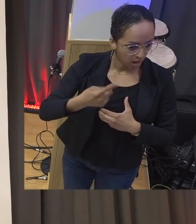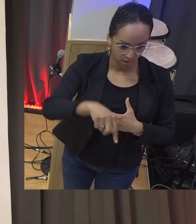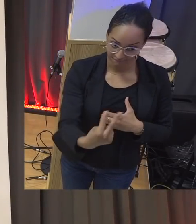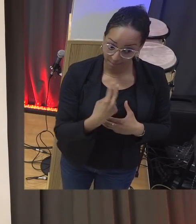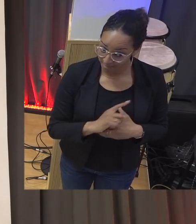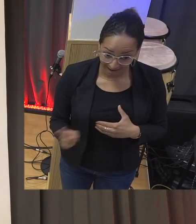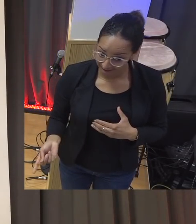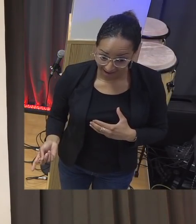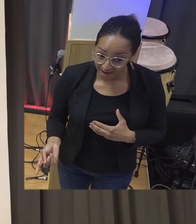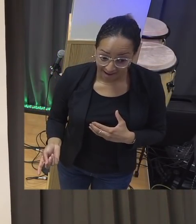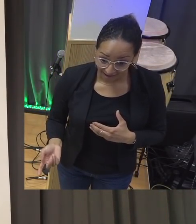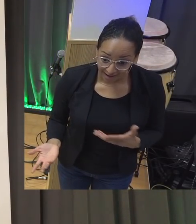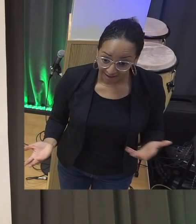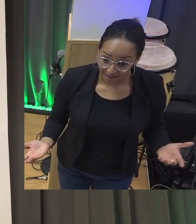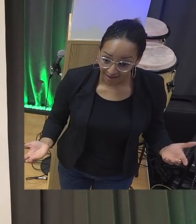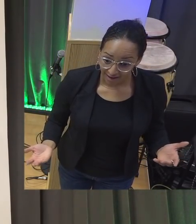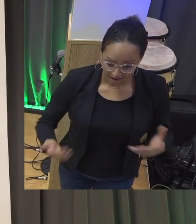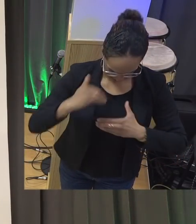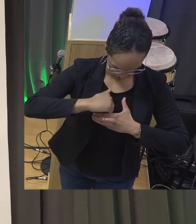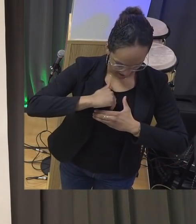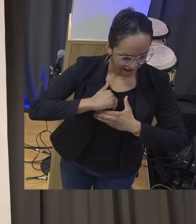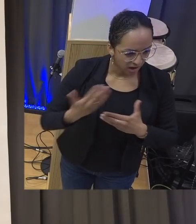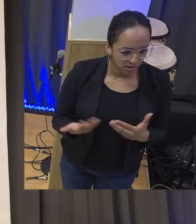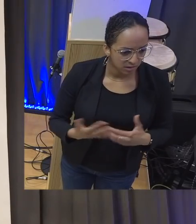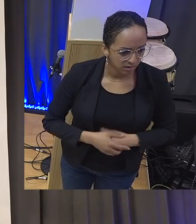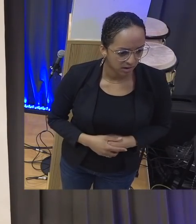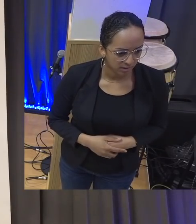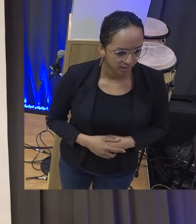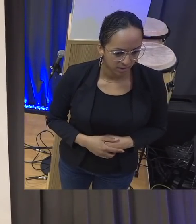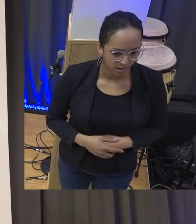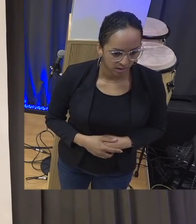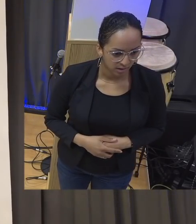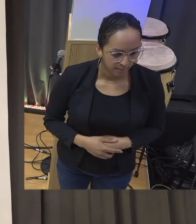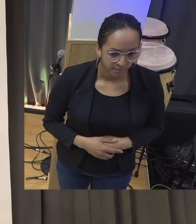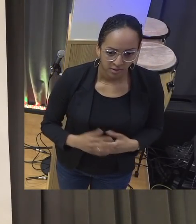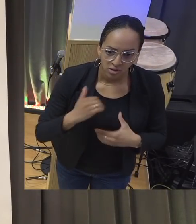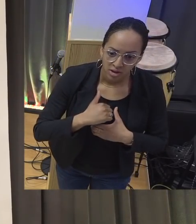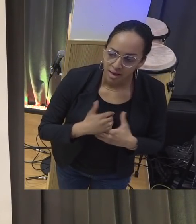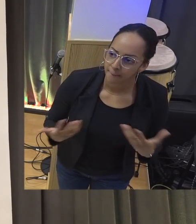L'homme intérieur, c'est le Saïd qui, finalement,